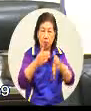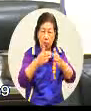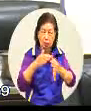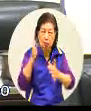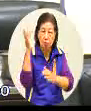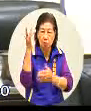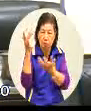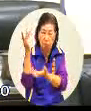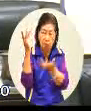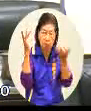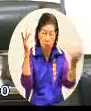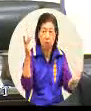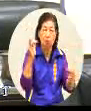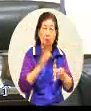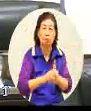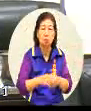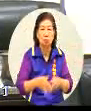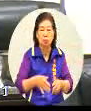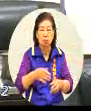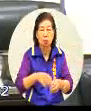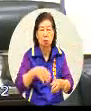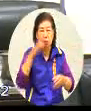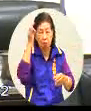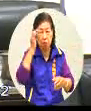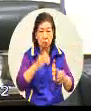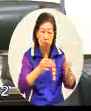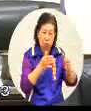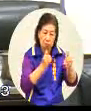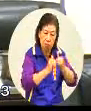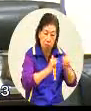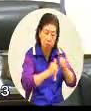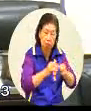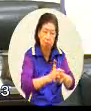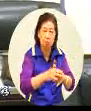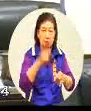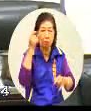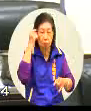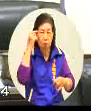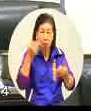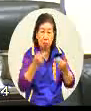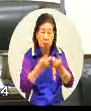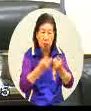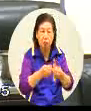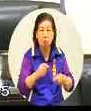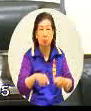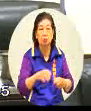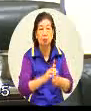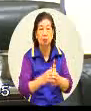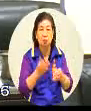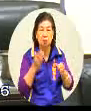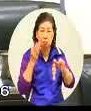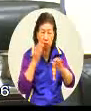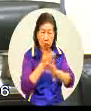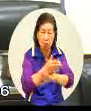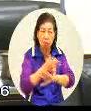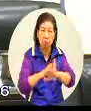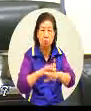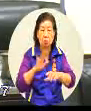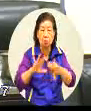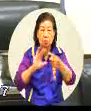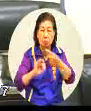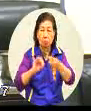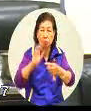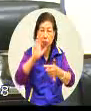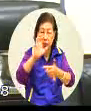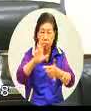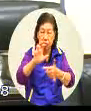好？市场在重民意嘛，对唔对？是不是安尼？ 当然，恁 对做民意调查，若80%，得80%，爱